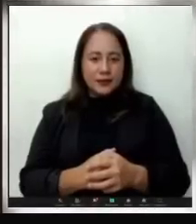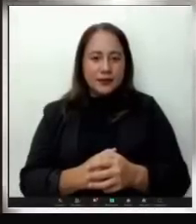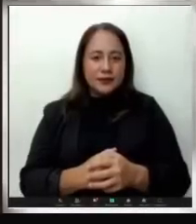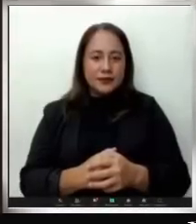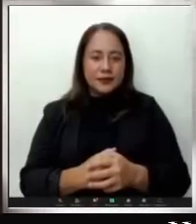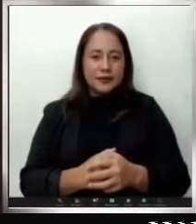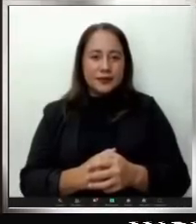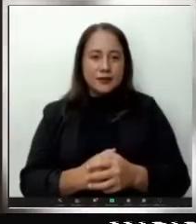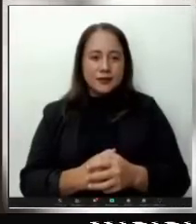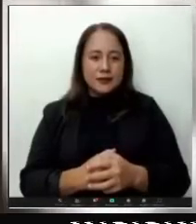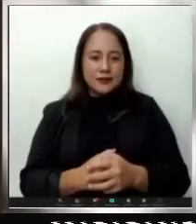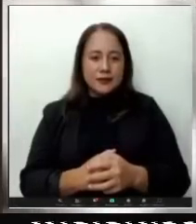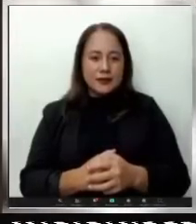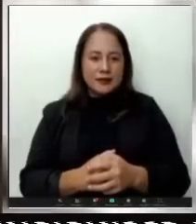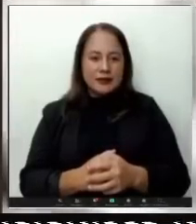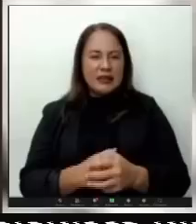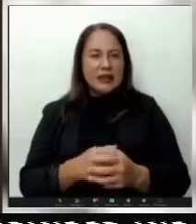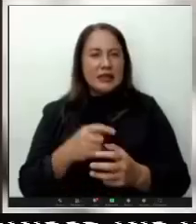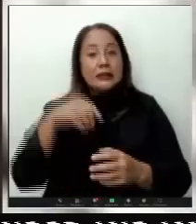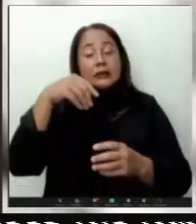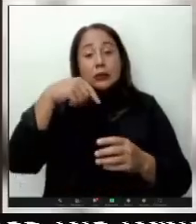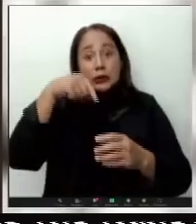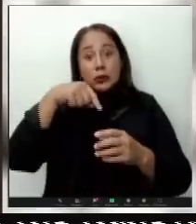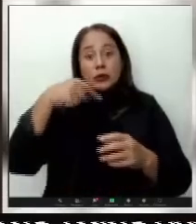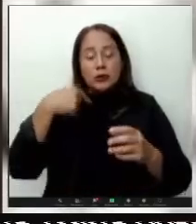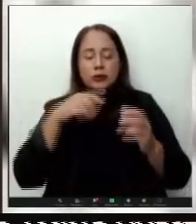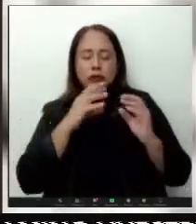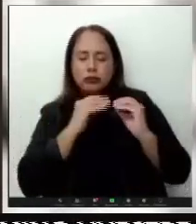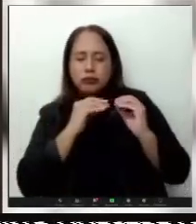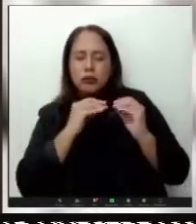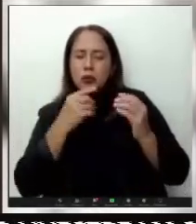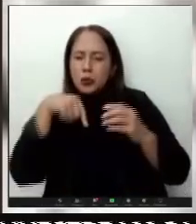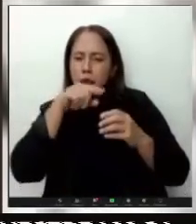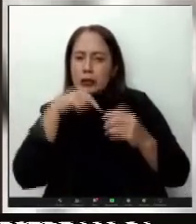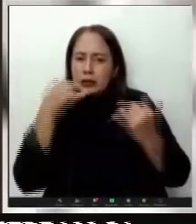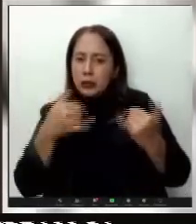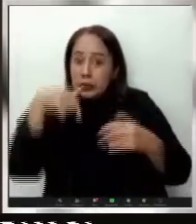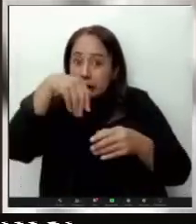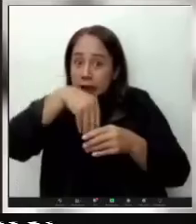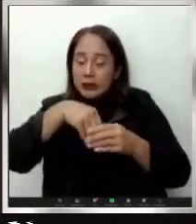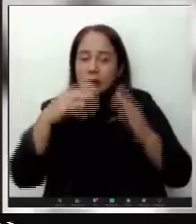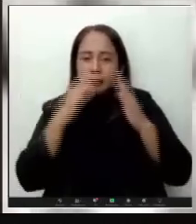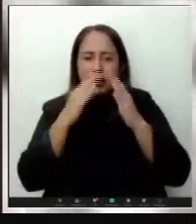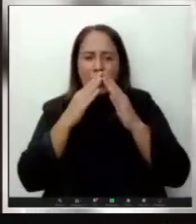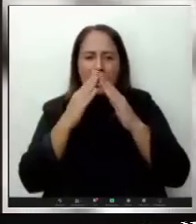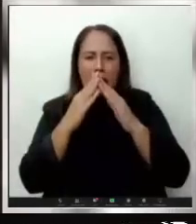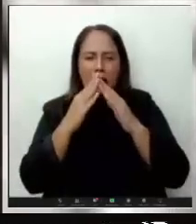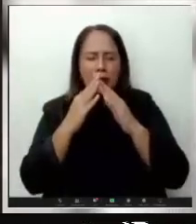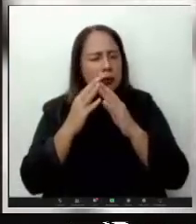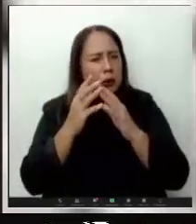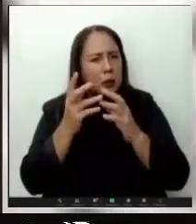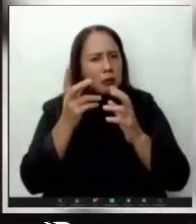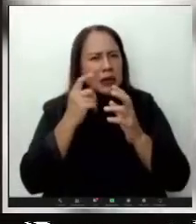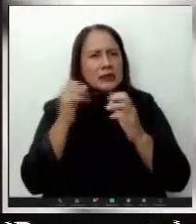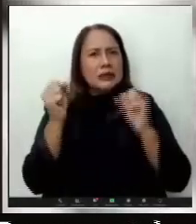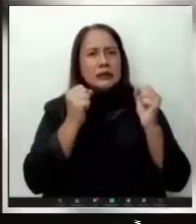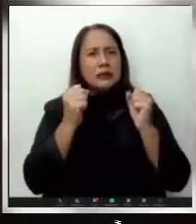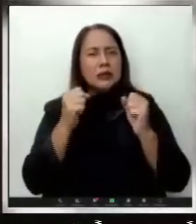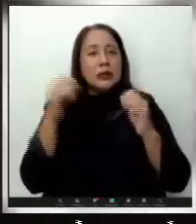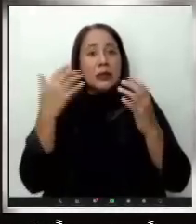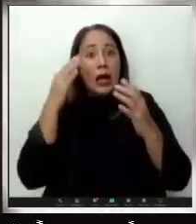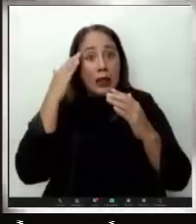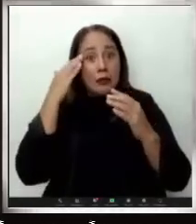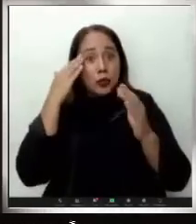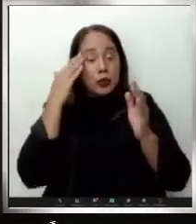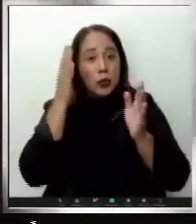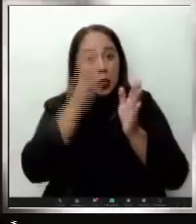Habang nasa loob kami ng bahay, parang ang rumaragas ang, alam mo yung train na dumadaan sa bubong mo,